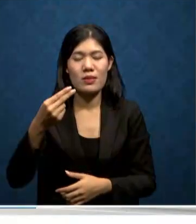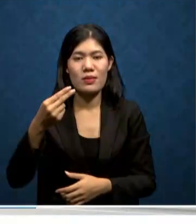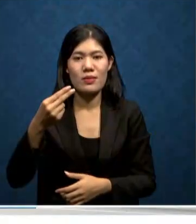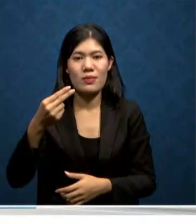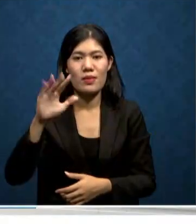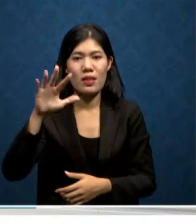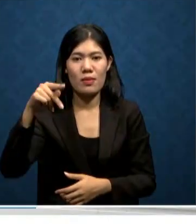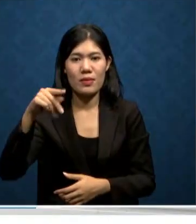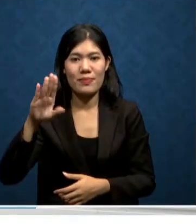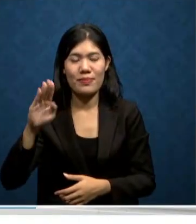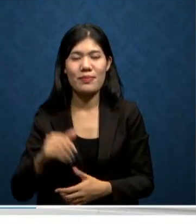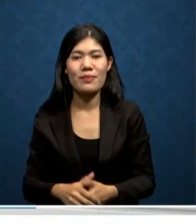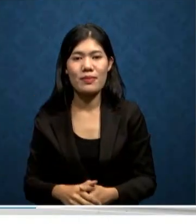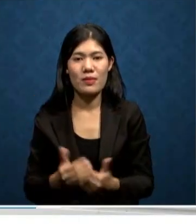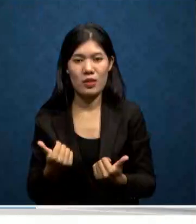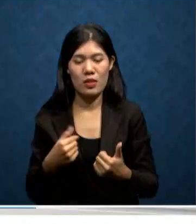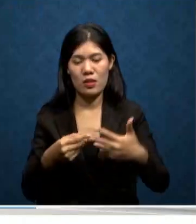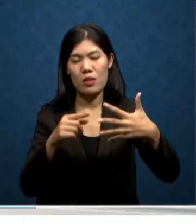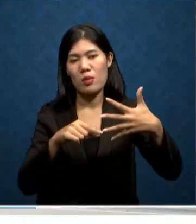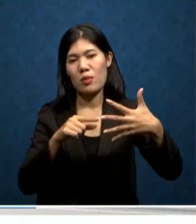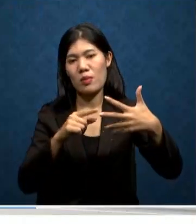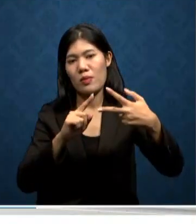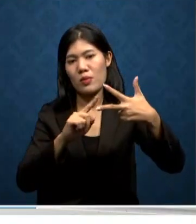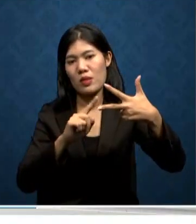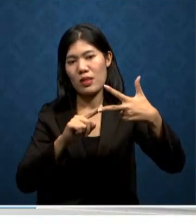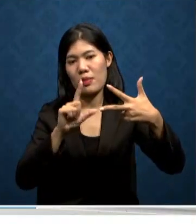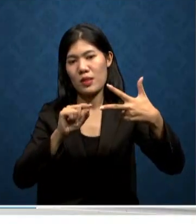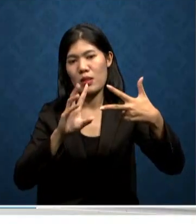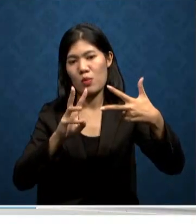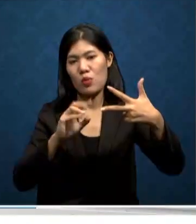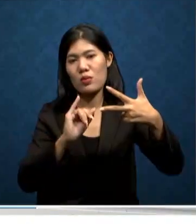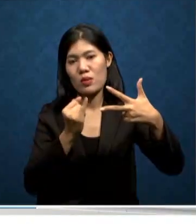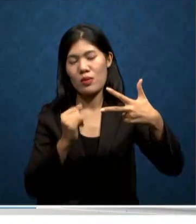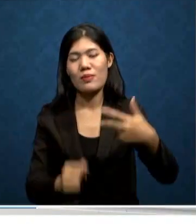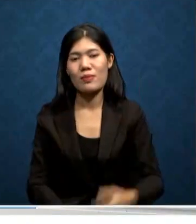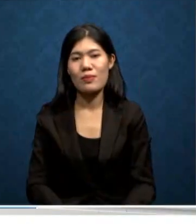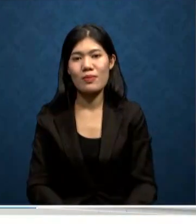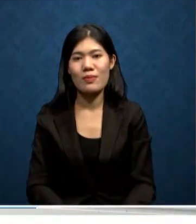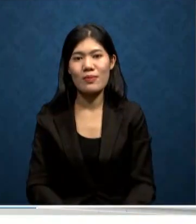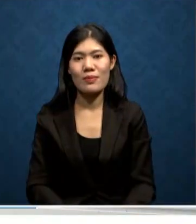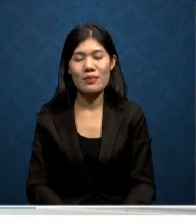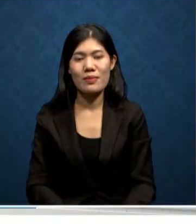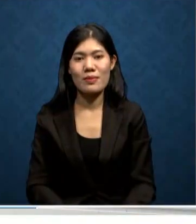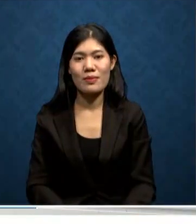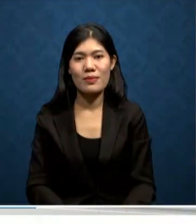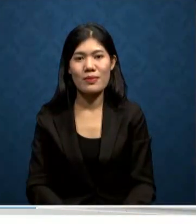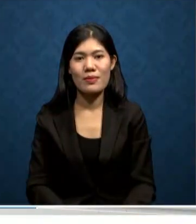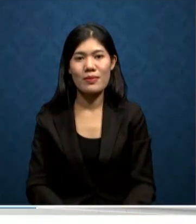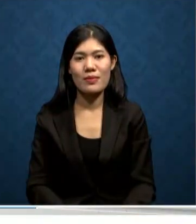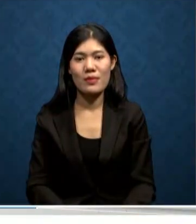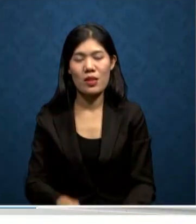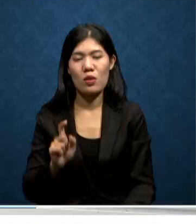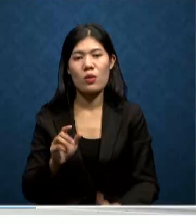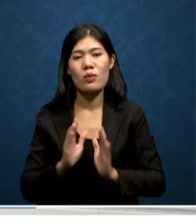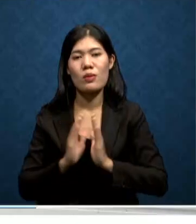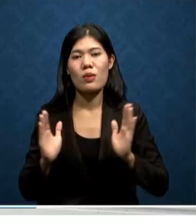5,000บาทนะครับอันนี้ก็มี 26จังหวัดนะครับในกลุ่มที่ 3ก็ก็ต้องขอบคุณ